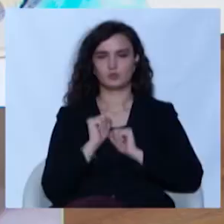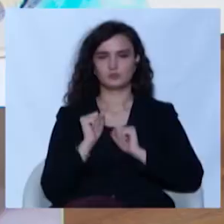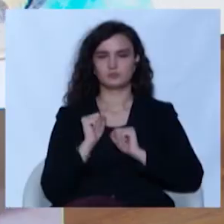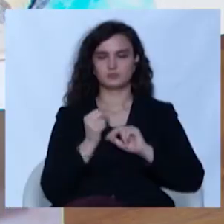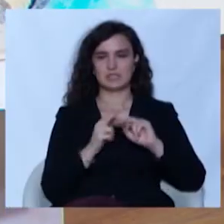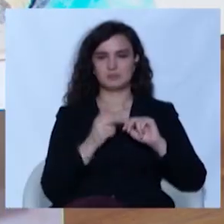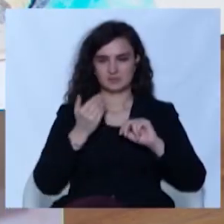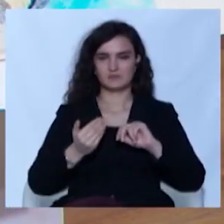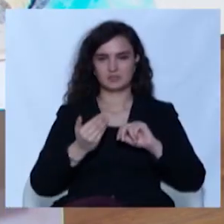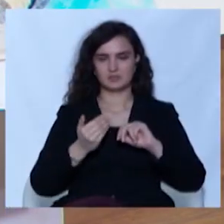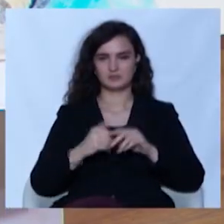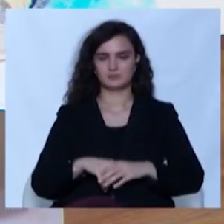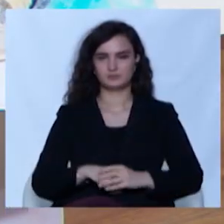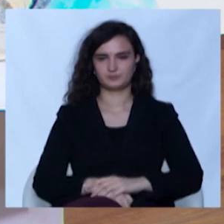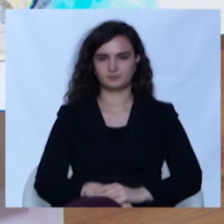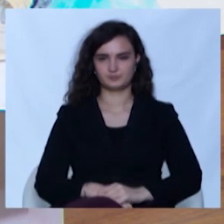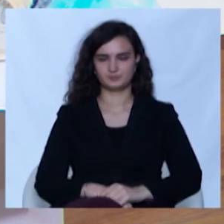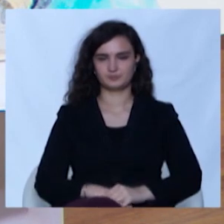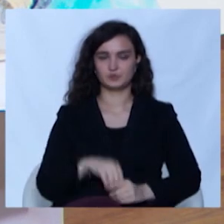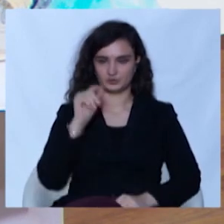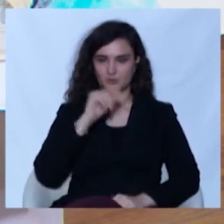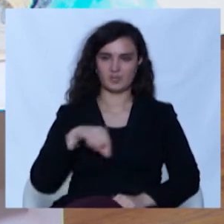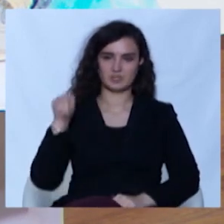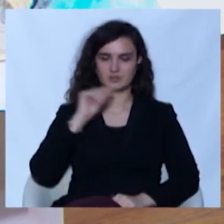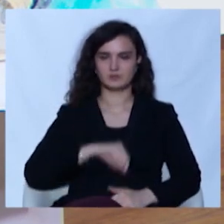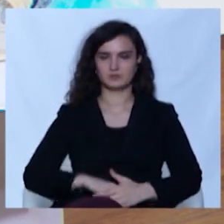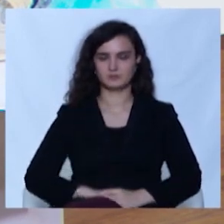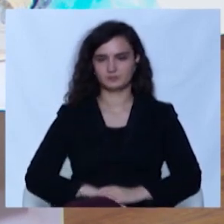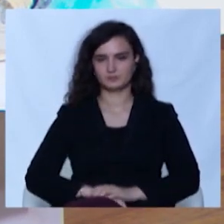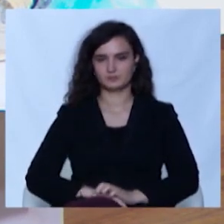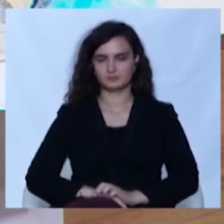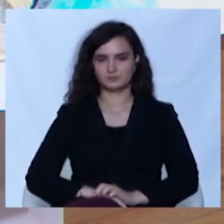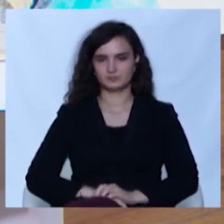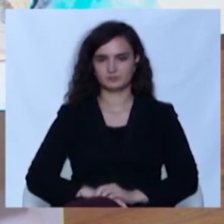А мы сейчас тави, что ты шема ухаза, тесе.